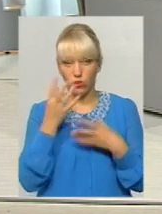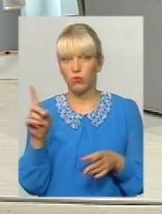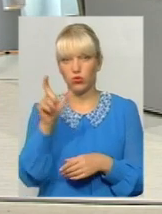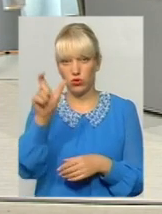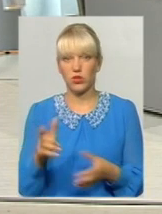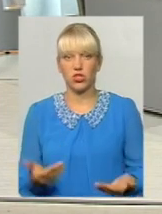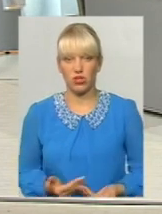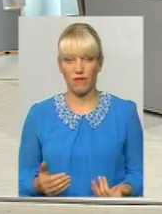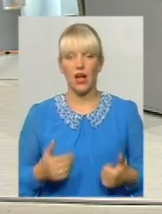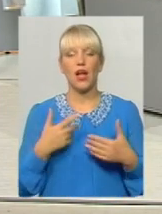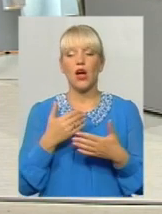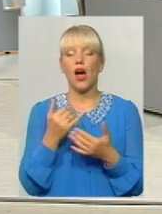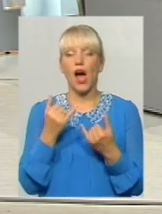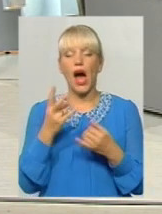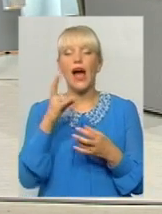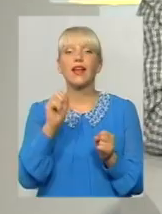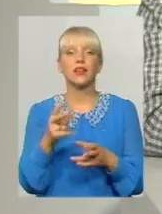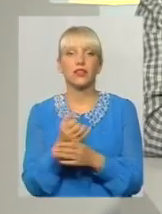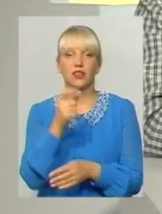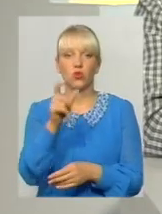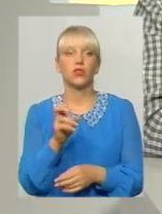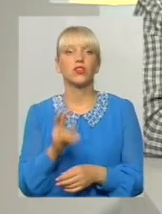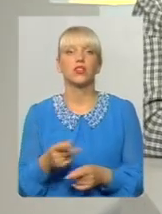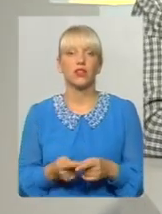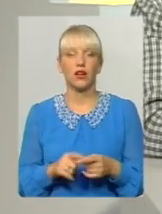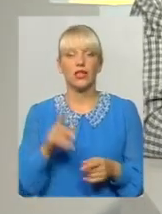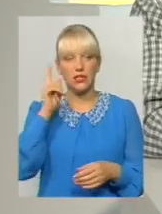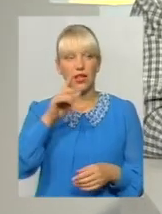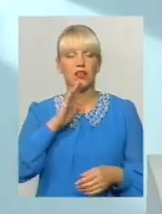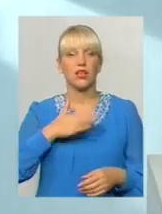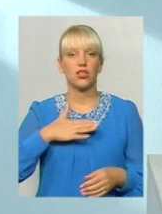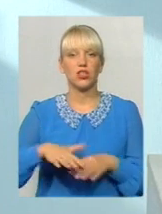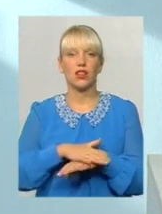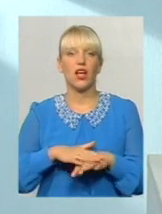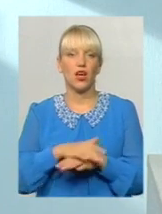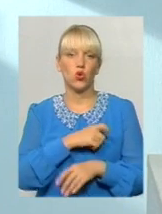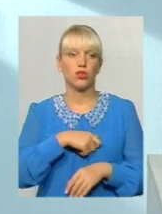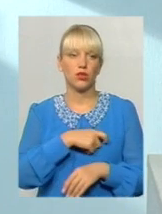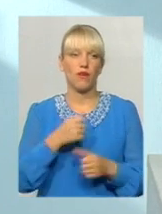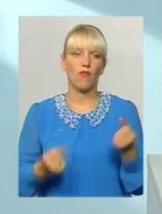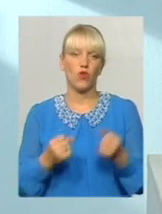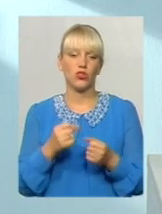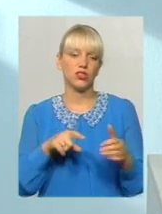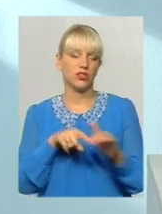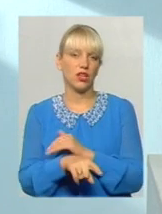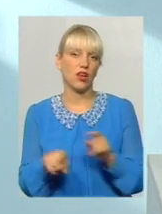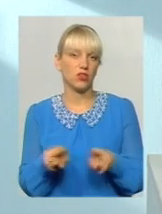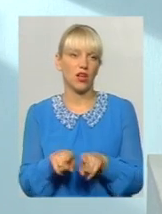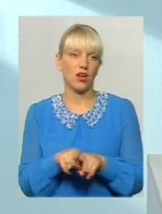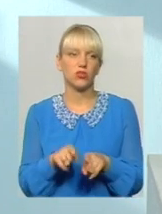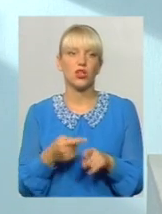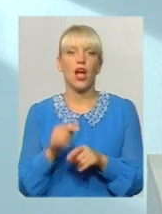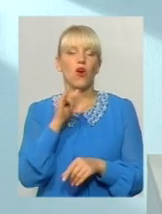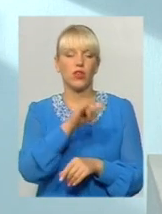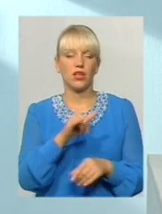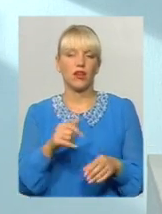нічого. Він встав і пішов. Як його знайти? Взагалі, його можна знайти, пане Роман? Це так, як в нас народні депутати, їхні водії і так далі тікають з місця ДТП, вони не були, в них машини